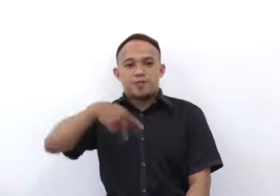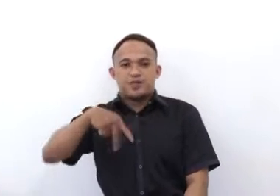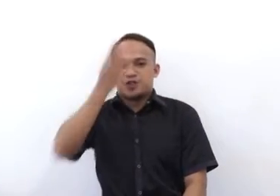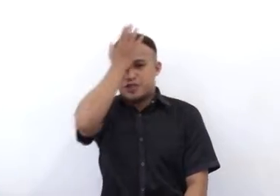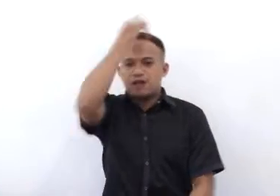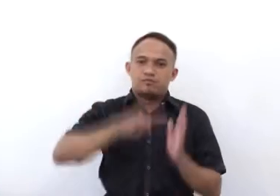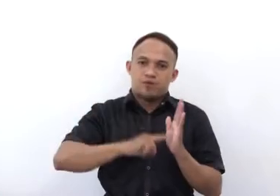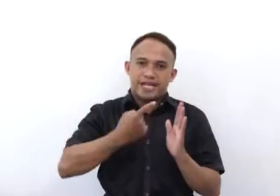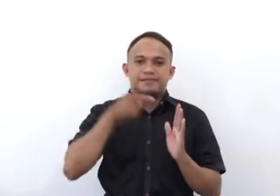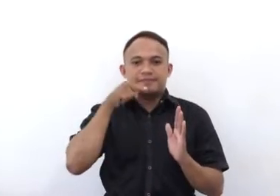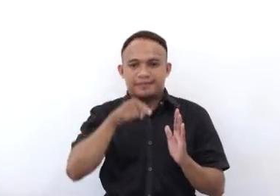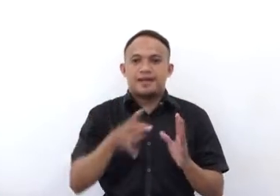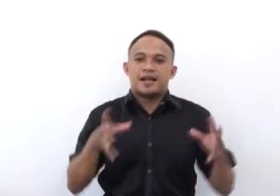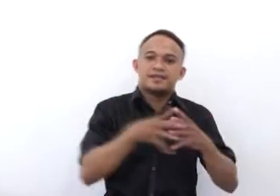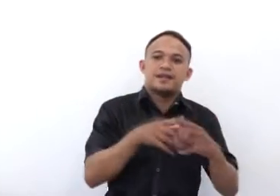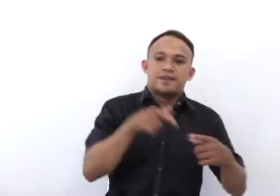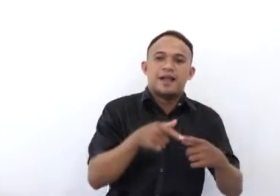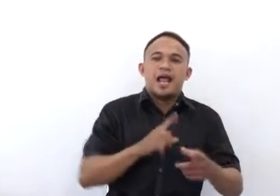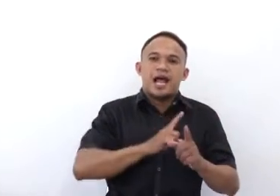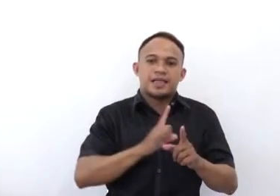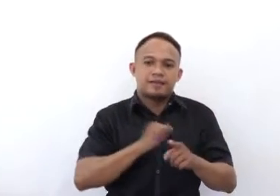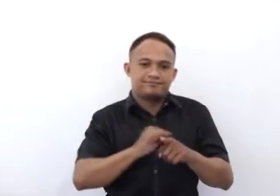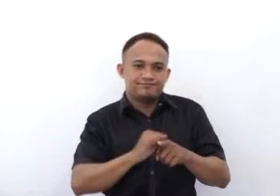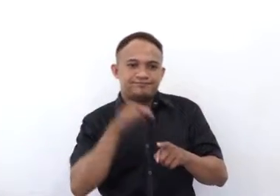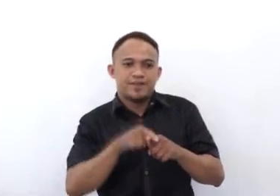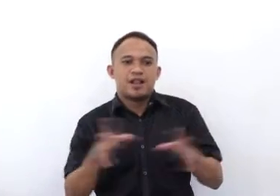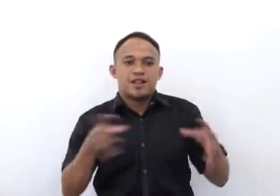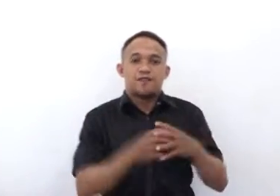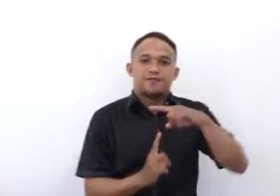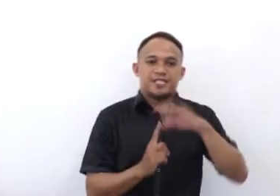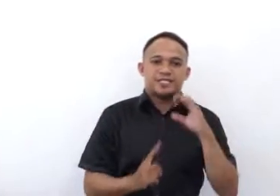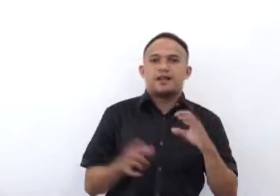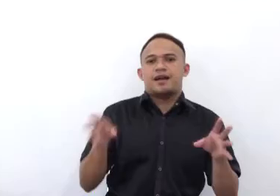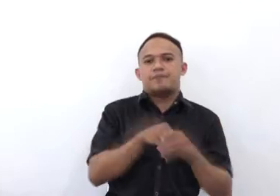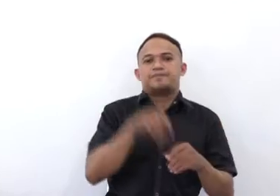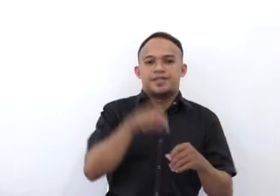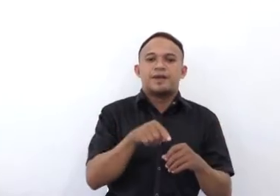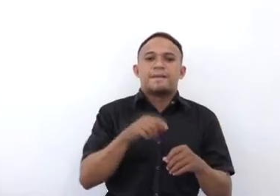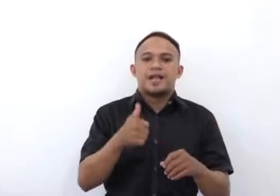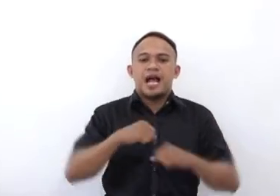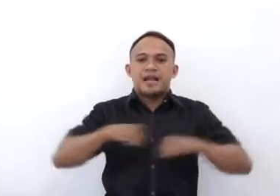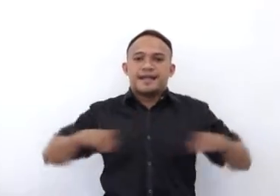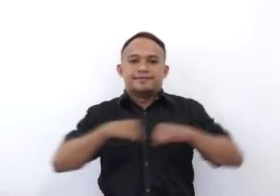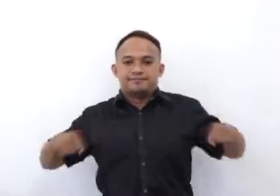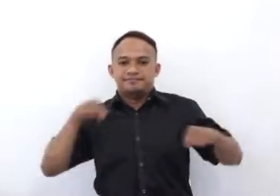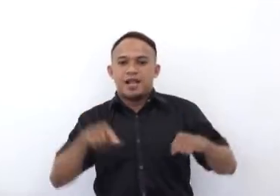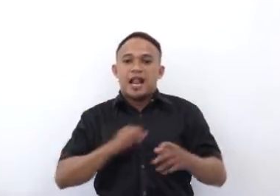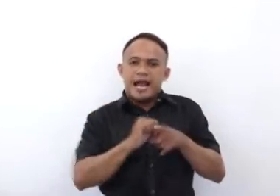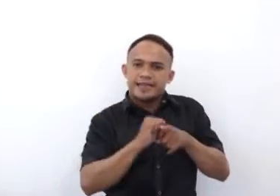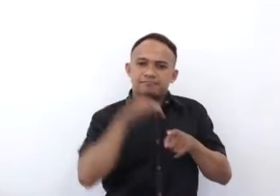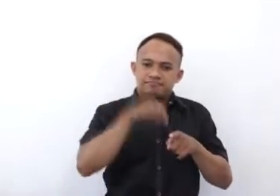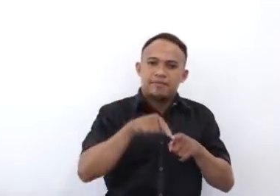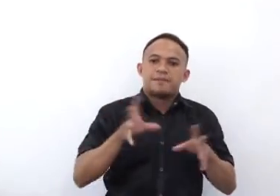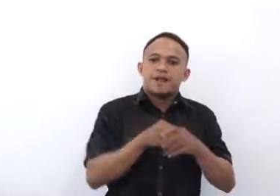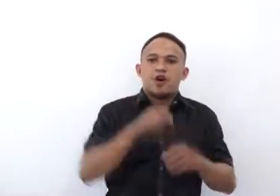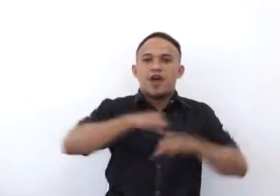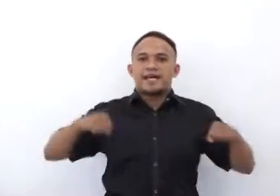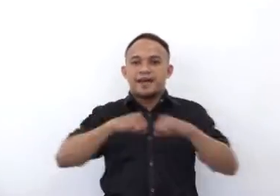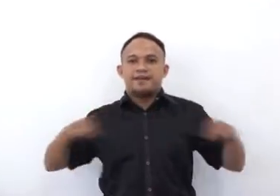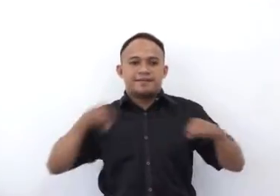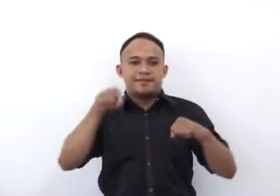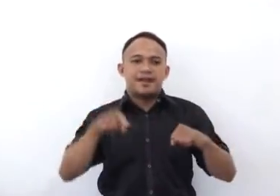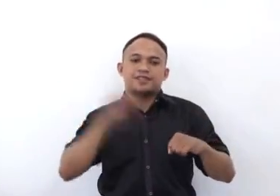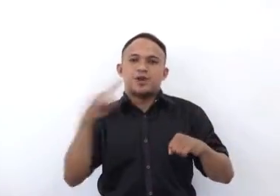KONI Provinsi Gorontalo mulai melaksanakan pemusatan latihan daerah atau TC Dalam untuk para atlet